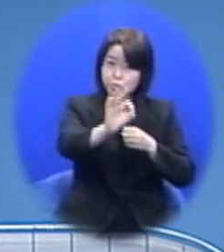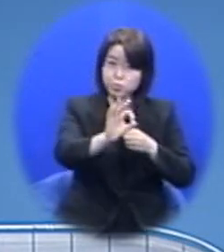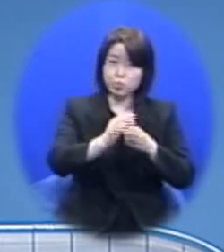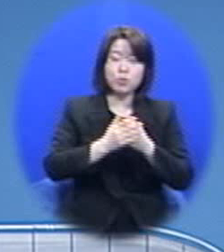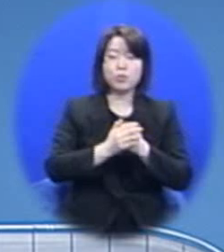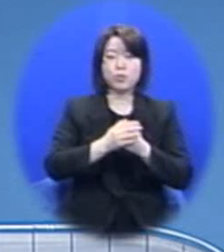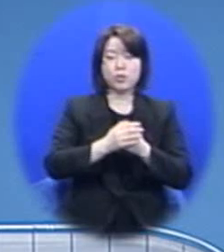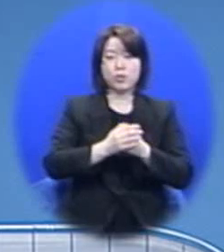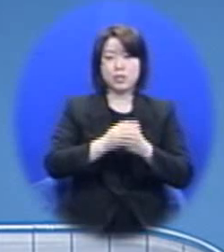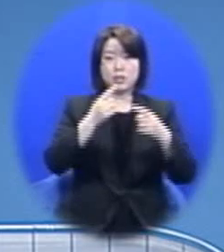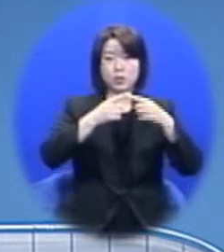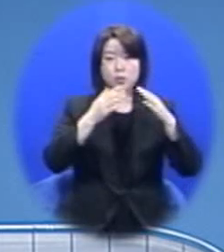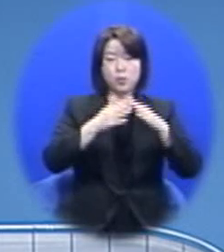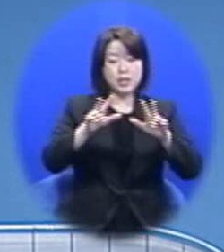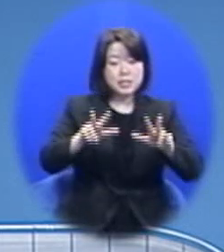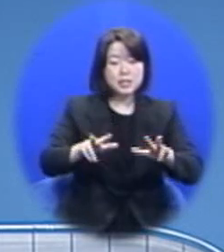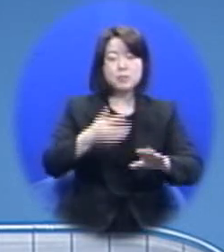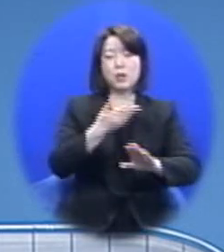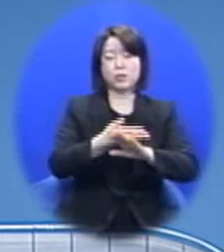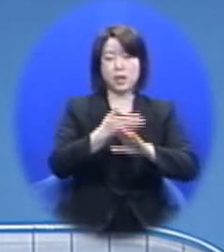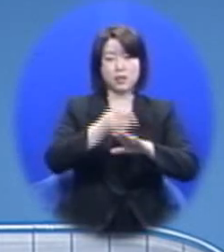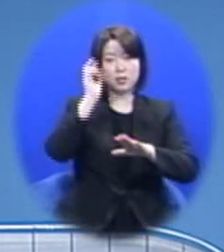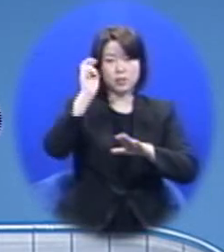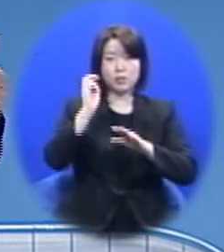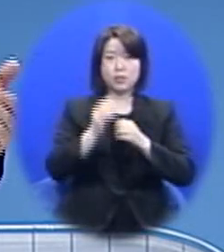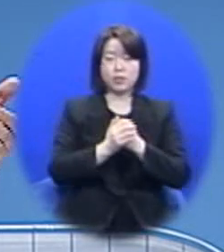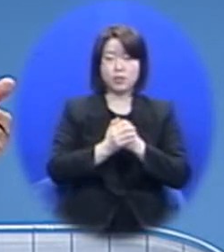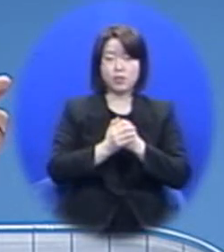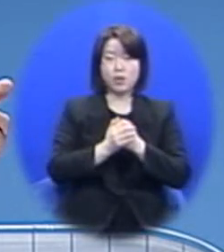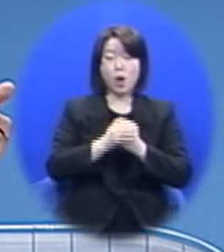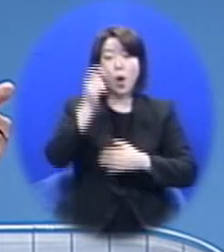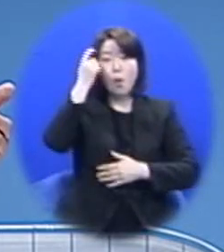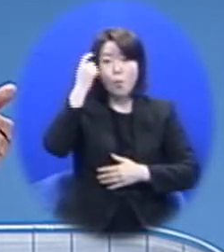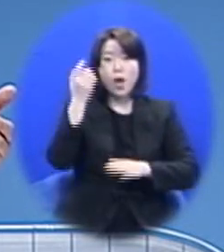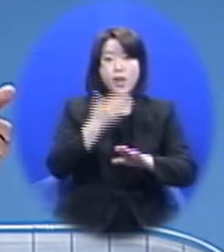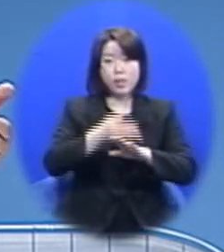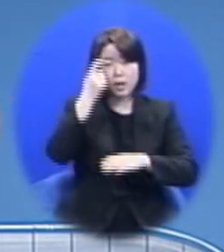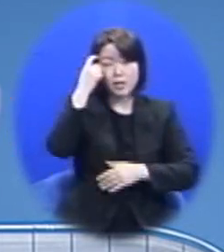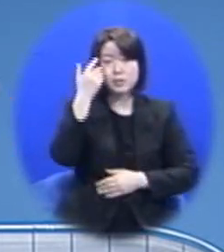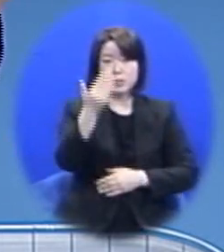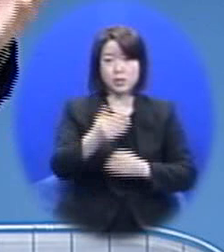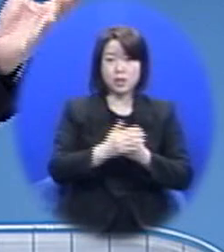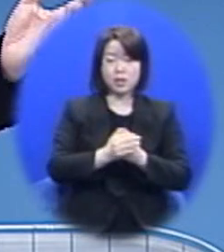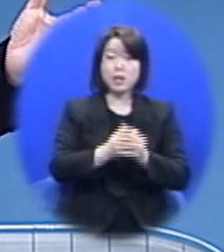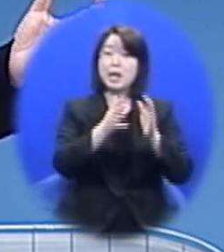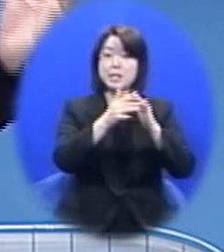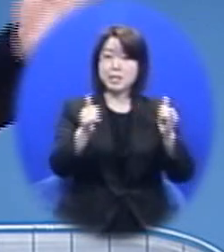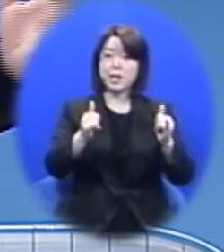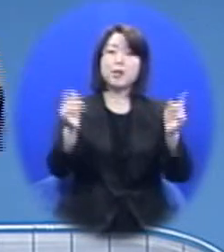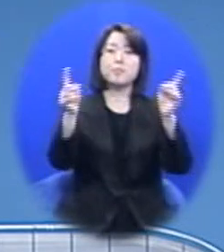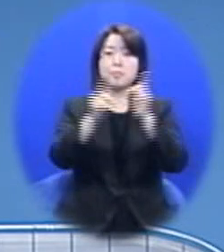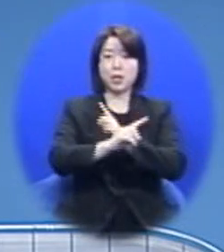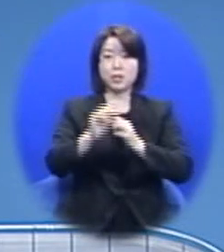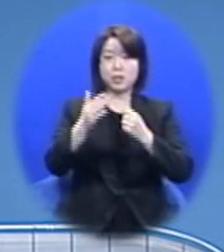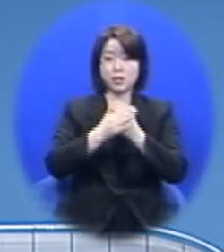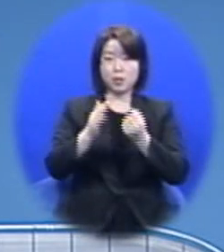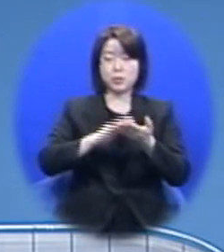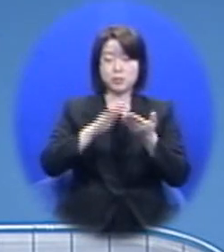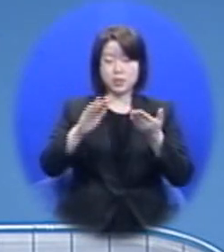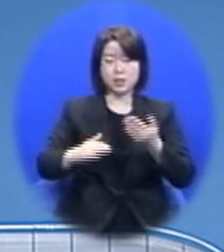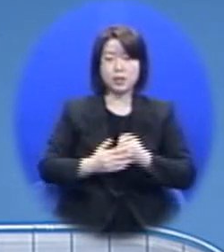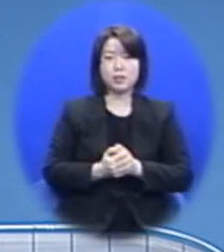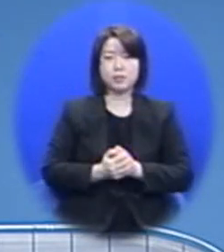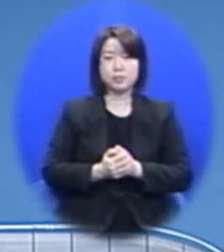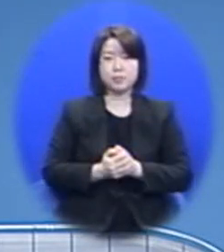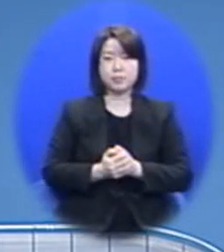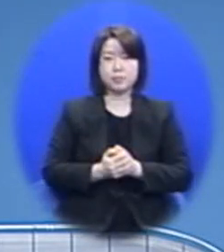선한목자교회 지금과 다를 겁니다. 뭐 왜 그렇게 달라지죠? 사람이 달라지기 때문에, 사람이.